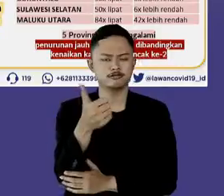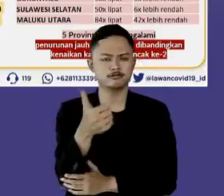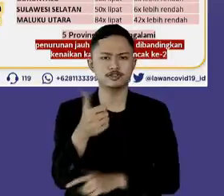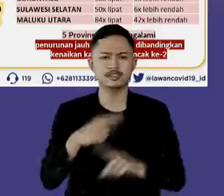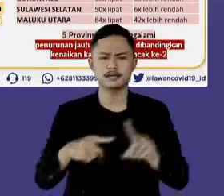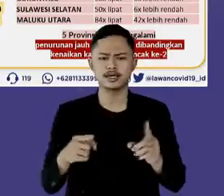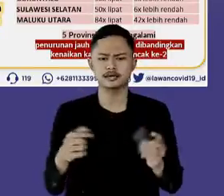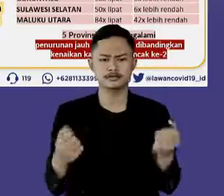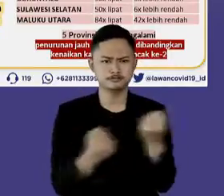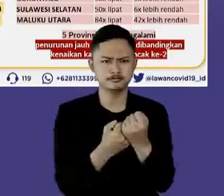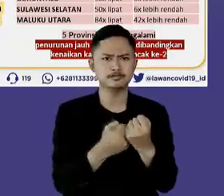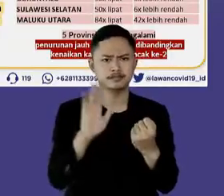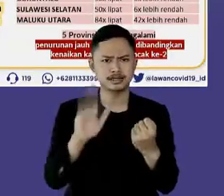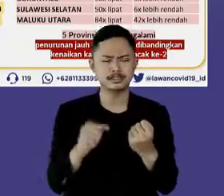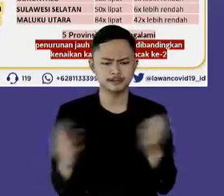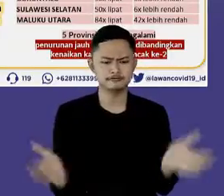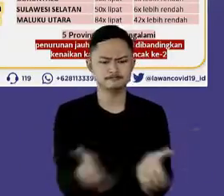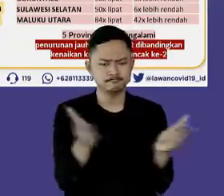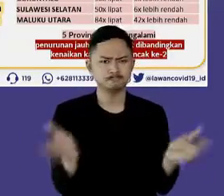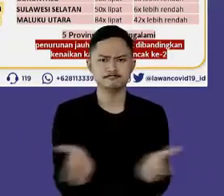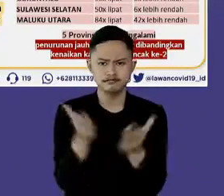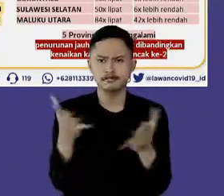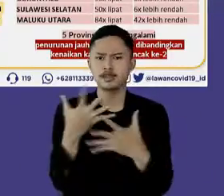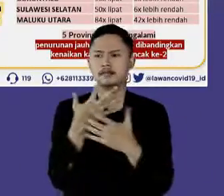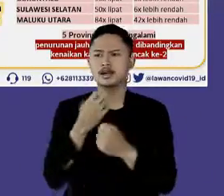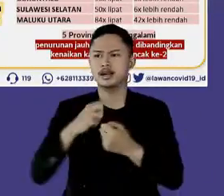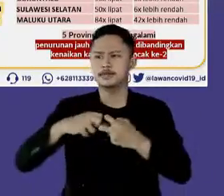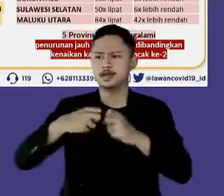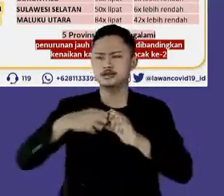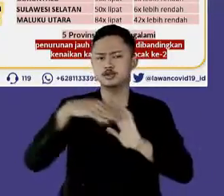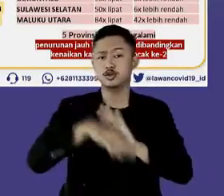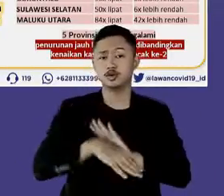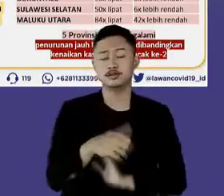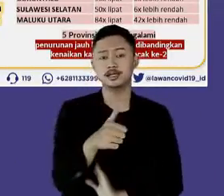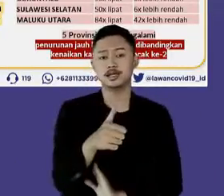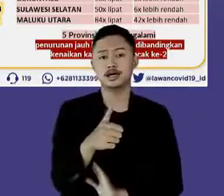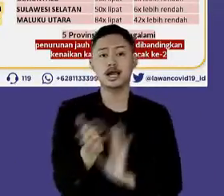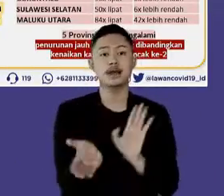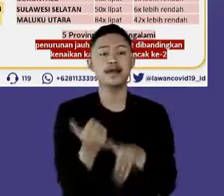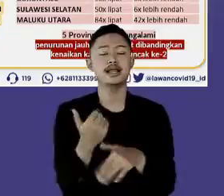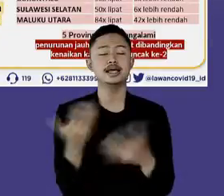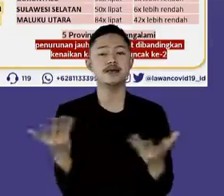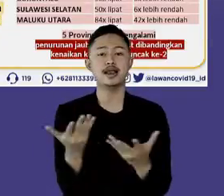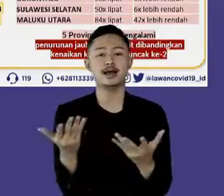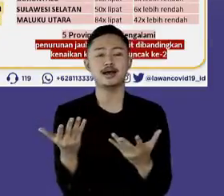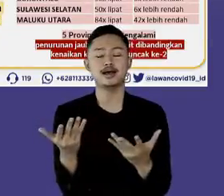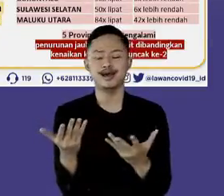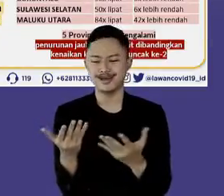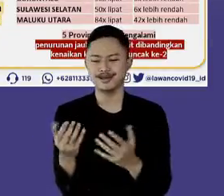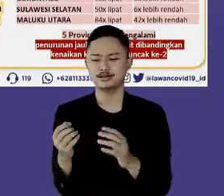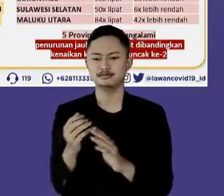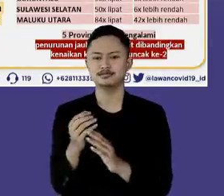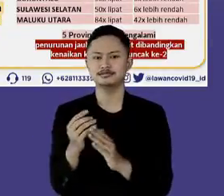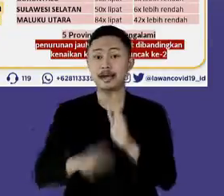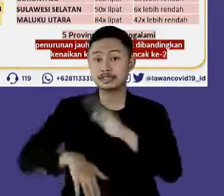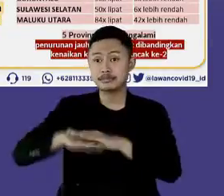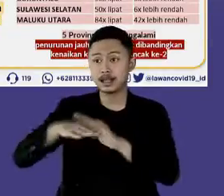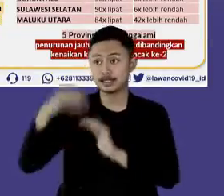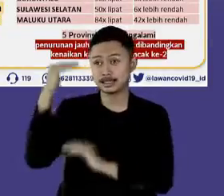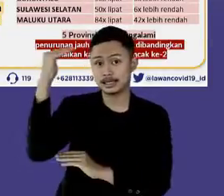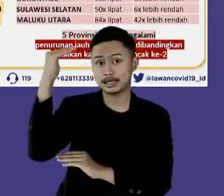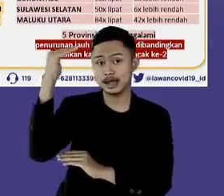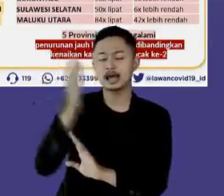agar penurunan kasusnya bisa lebih rendah lagi Hingga kembali ke angka sebelum lonjakan kasus Hai